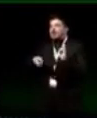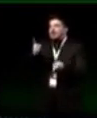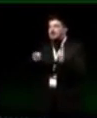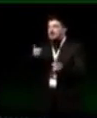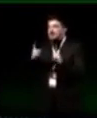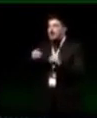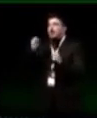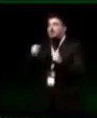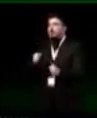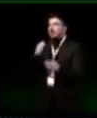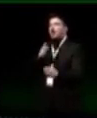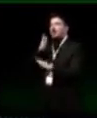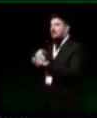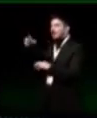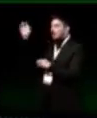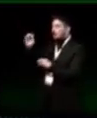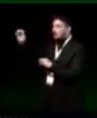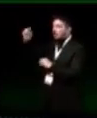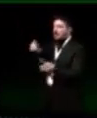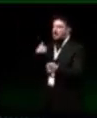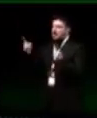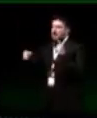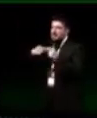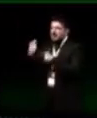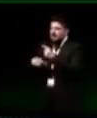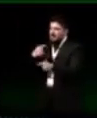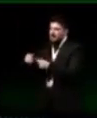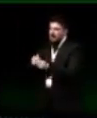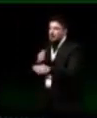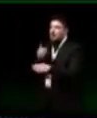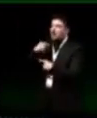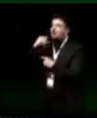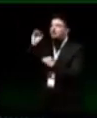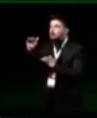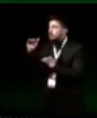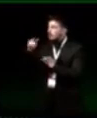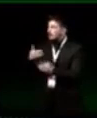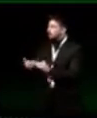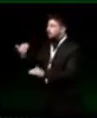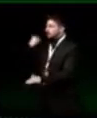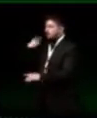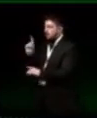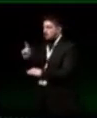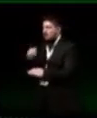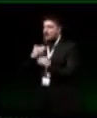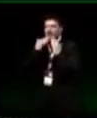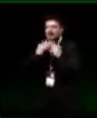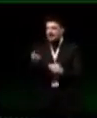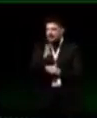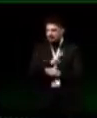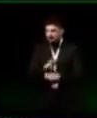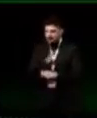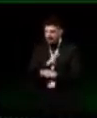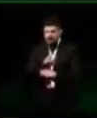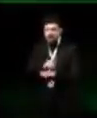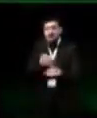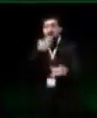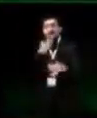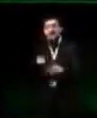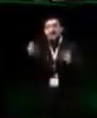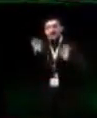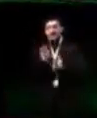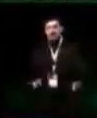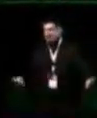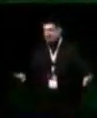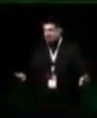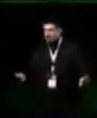l'Italia e l'Europa nel secolo che viene, non nel secolo da cui proveniamo. Grazie a Walter Veltroni, grazie a Paolo